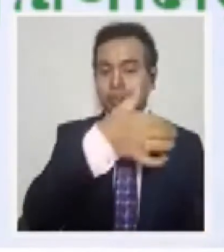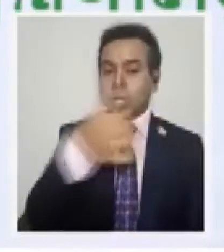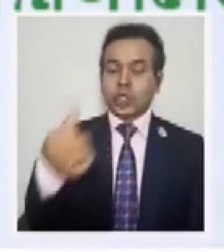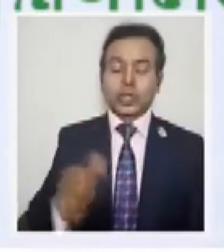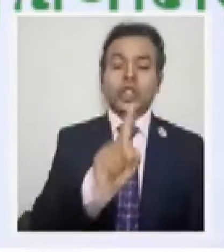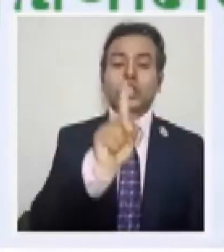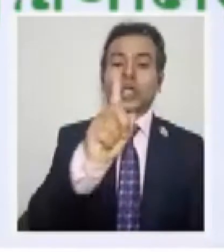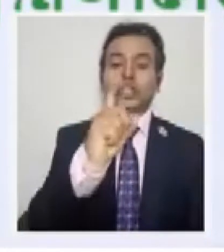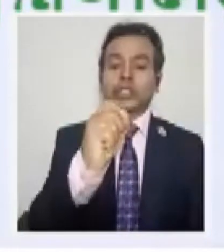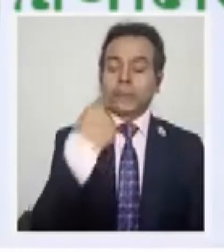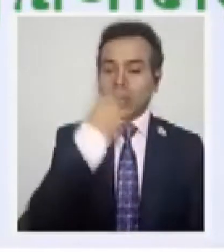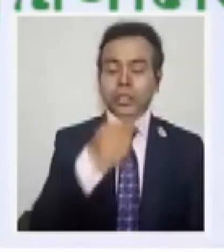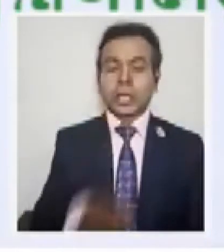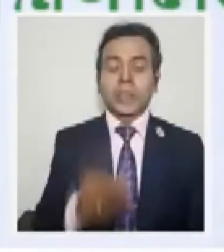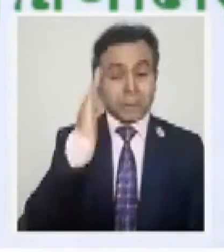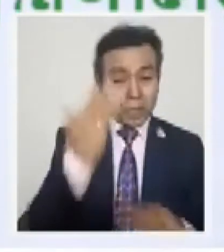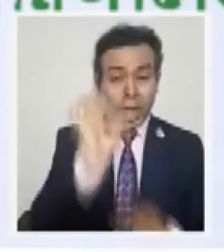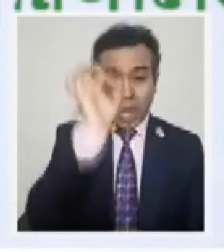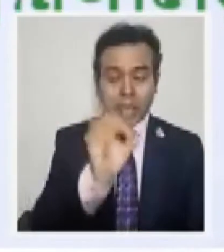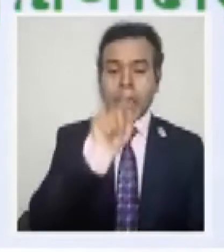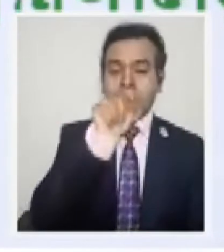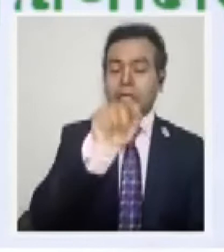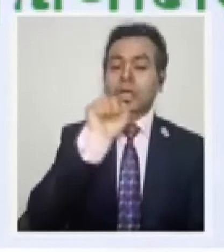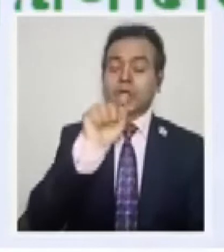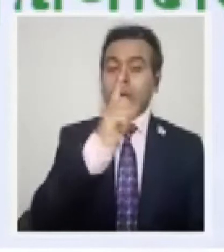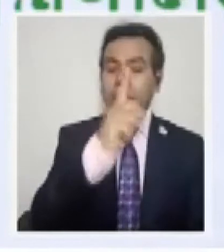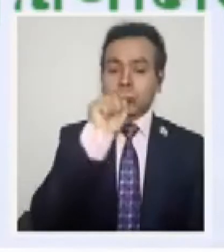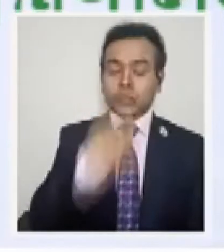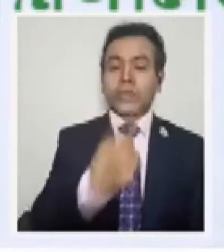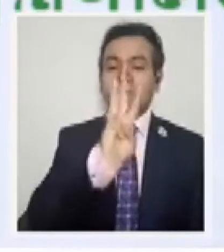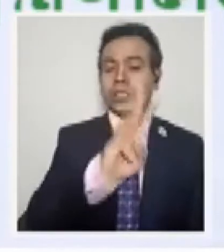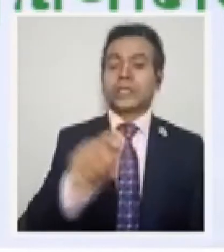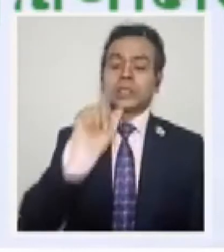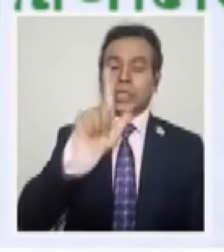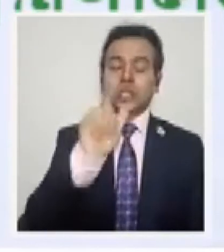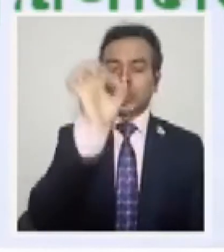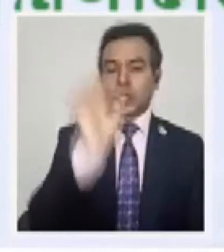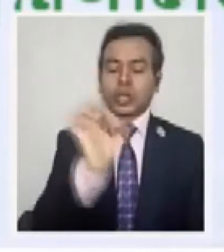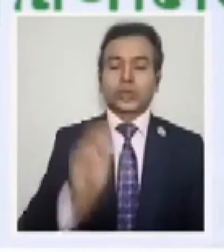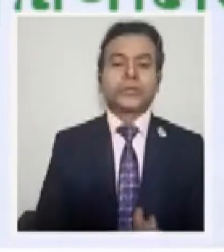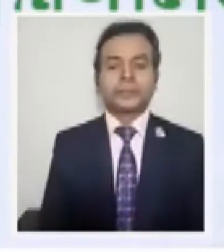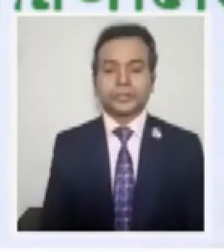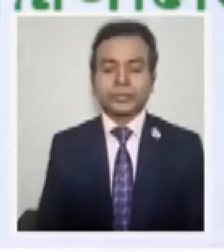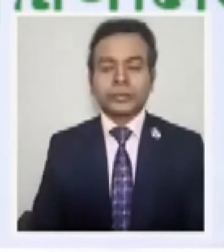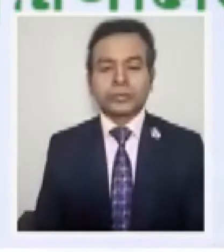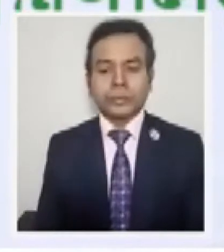মৃত্যুবরণ করেছেন 28 জন এবং এ পর্যন্ত মৃত্যু 610 জন, শনাক্ত বিবেচনায় মৃত্যুর